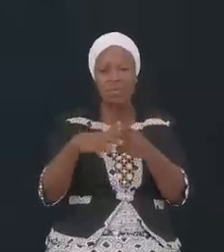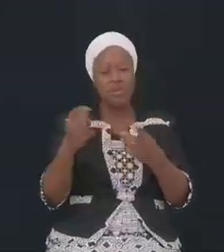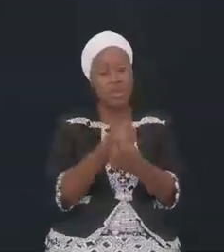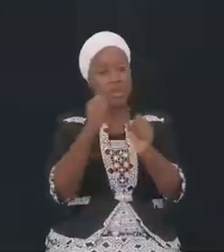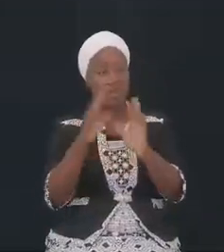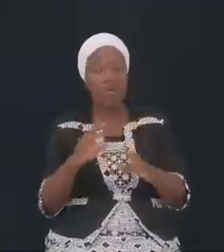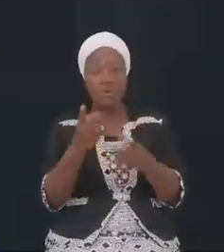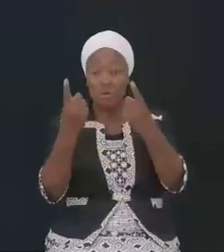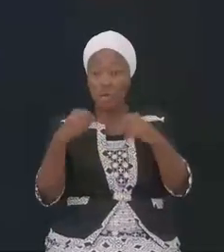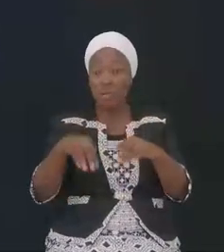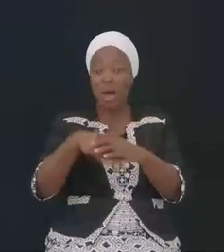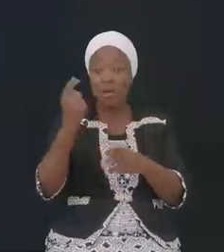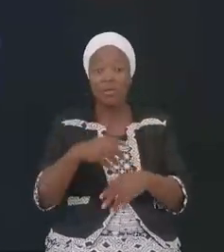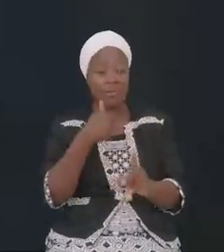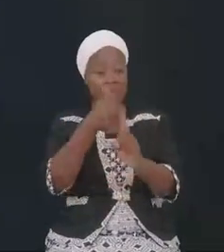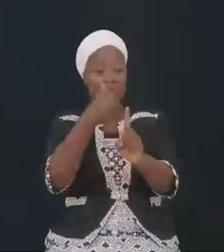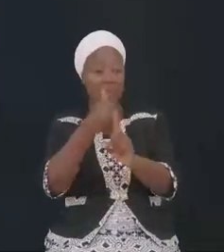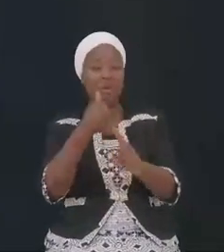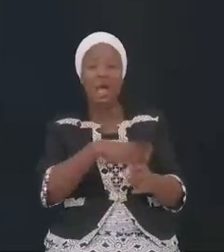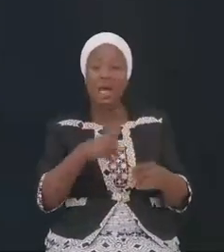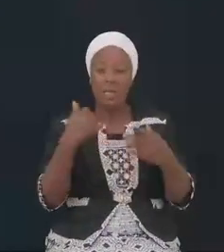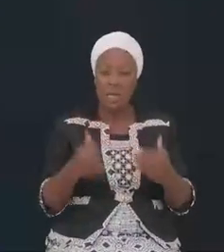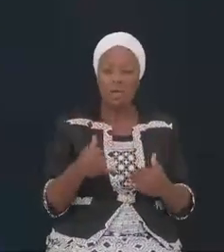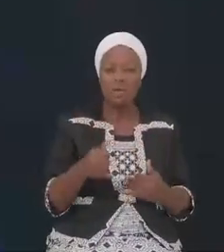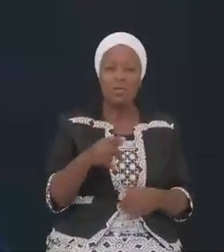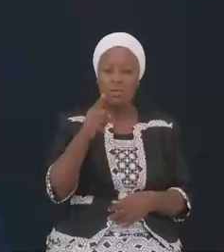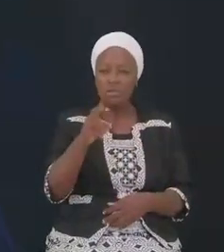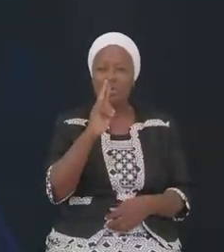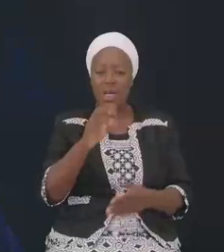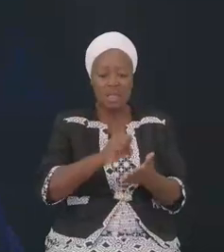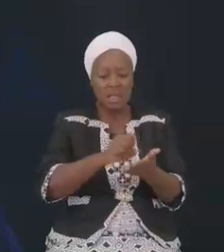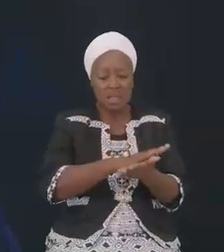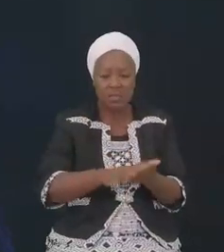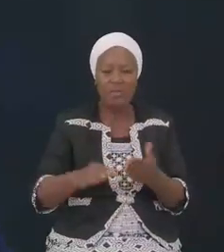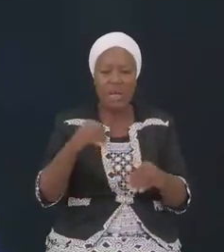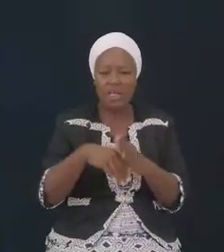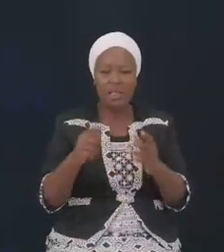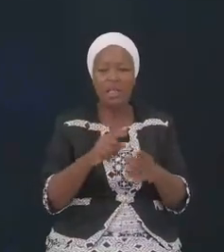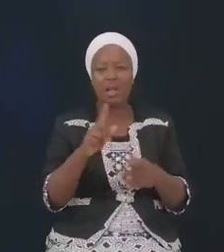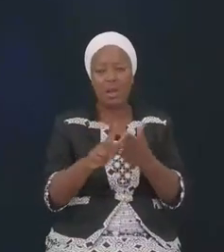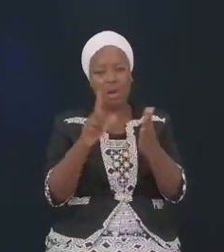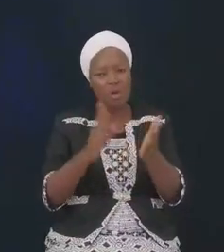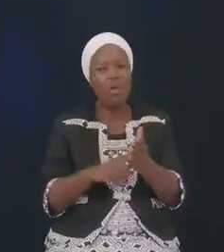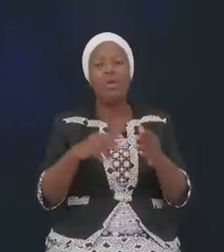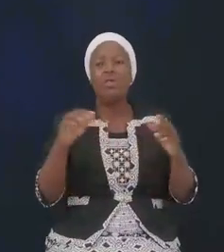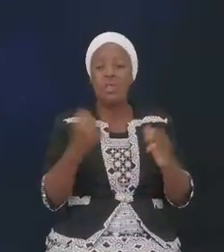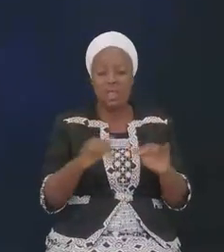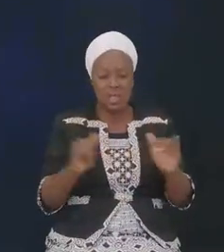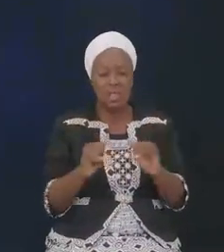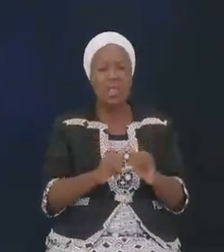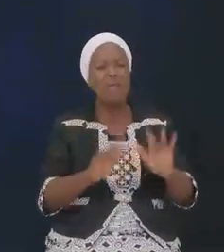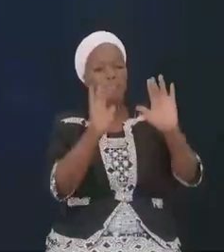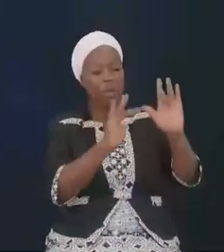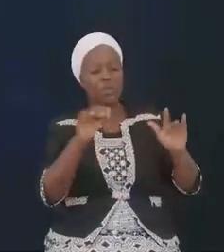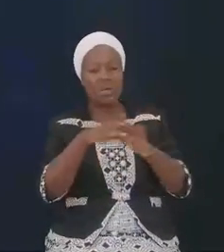Tu sors du moi, et maintenant tu es sanctifié dans le Seigneur, et la même passion en toi, tu